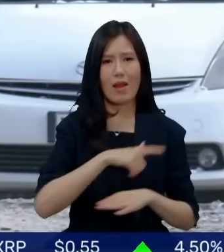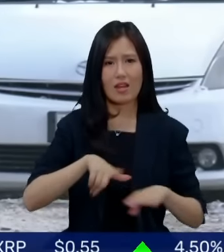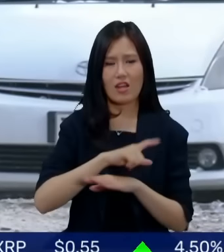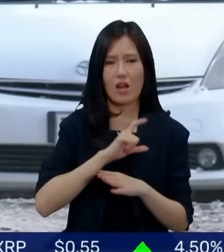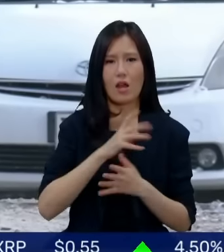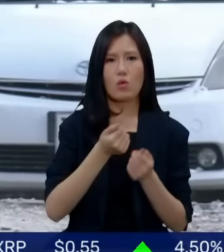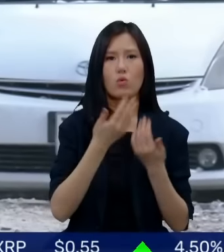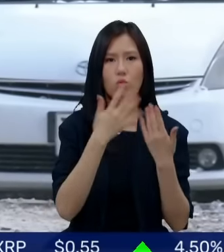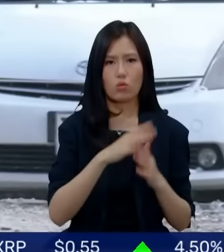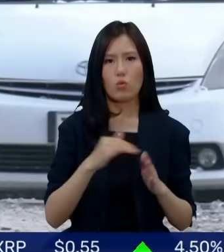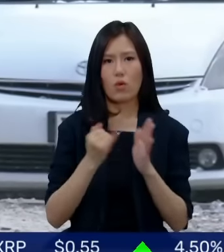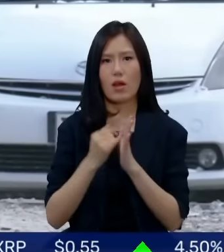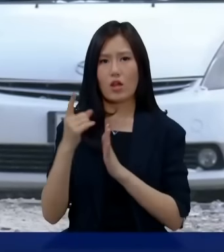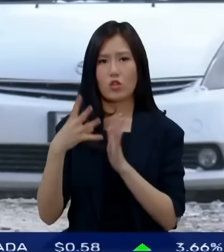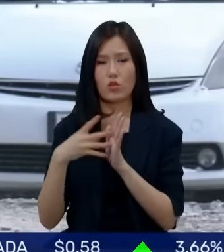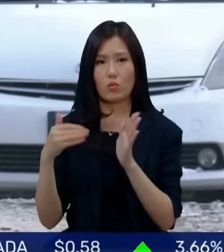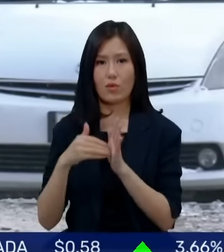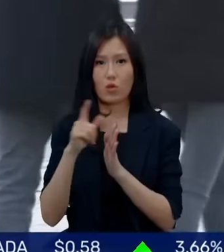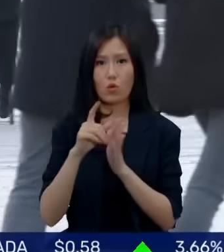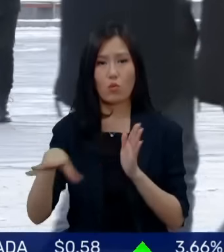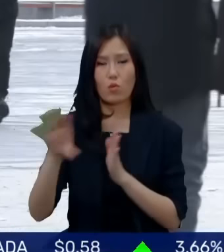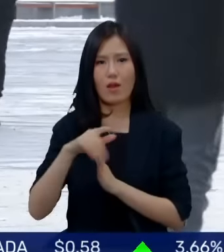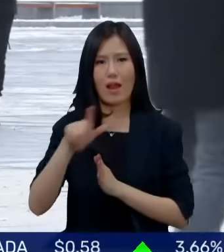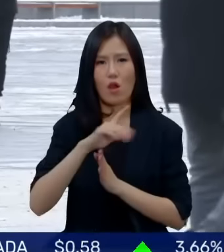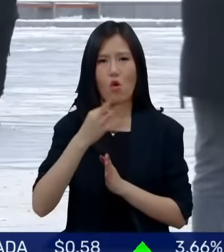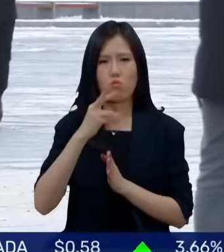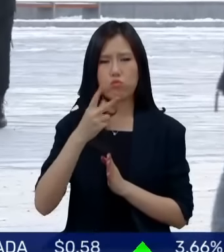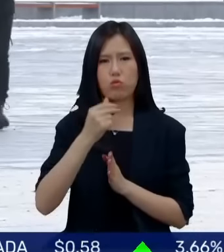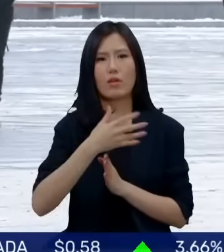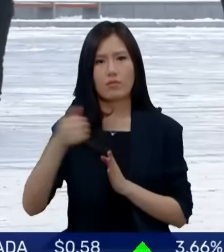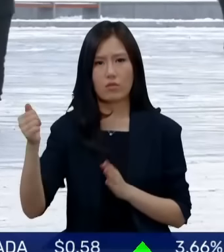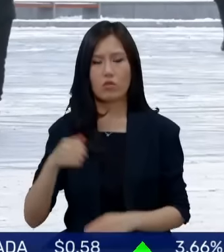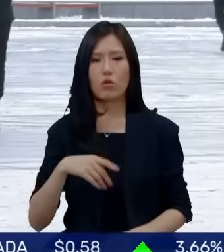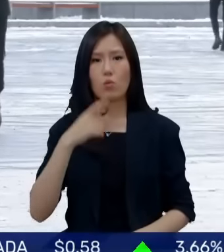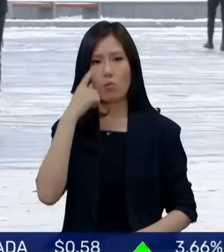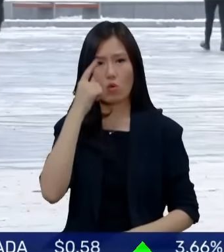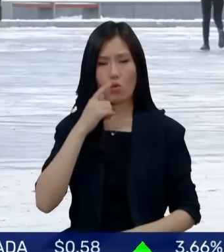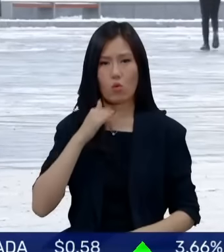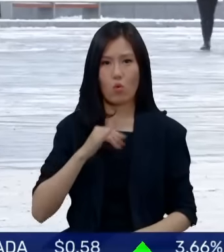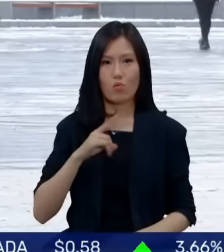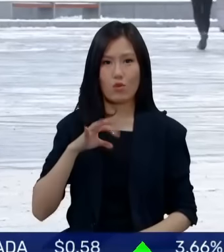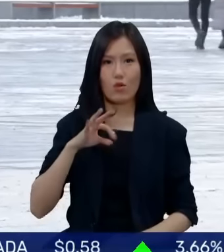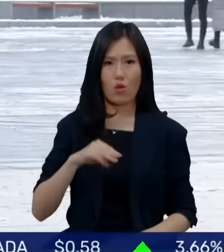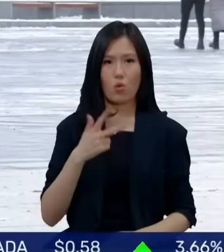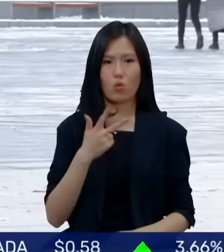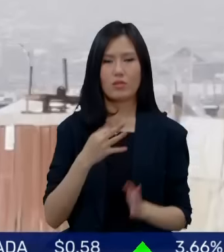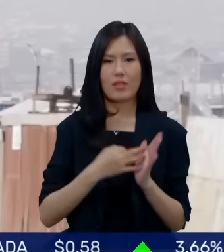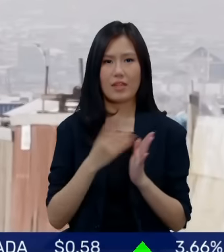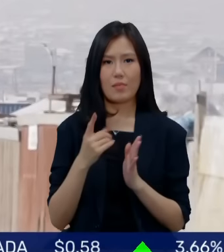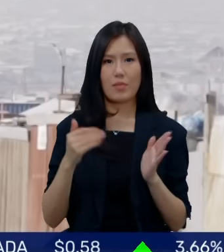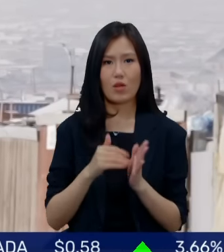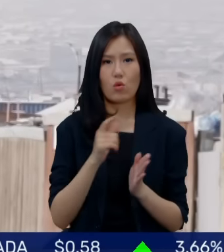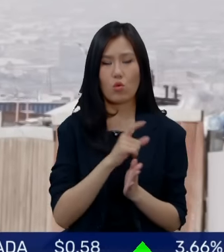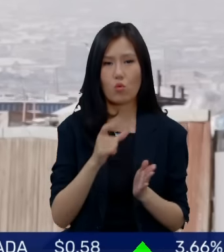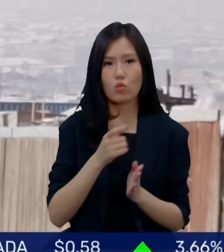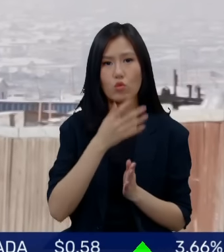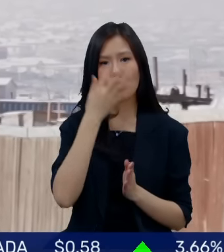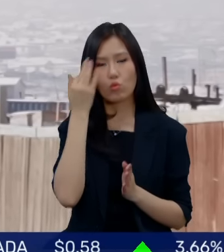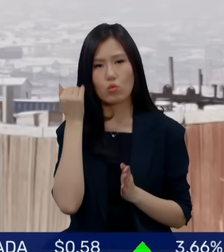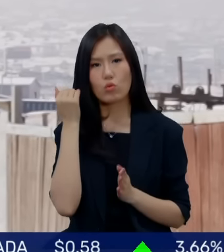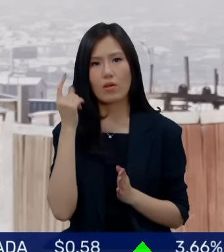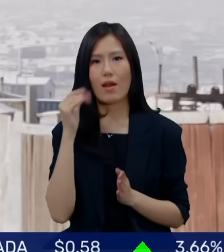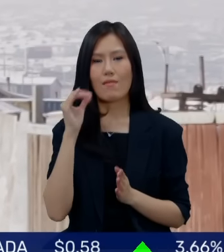За үүнээс 619,000 иргэнд газар өмчлөвчээ. Харин нийслэл хотод газар өмчлсөн 381,000 иргэн ирэх хавраас татвар төлөхөр